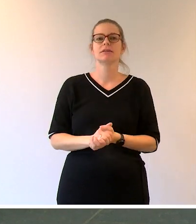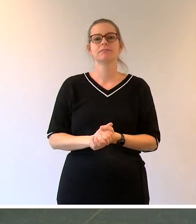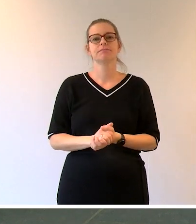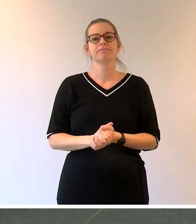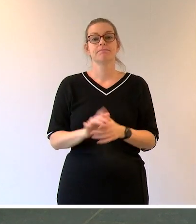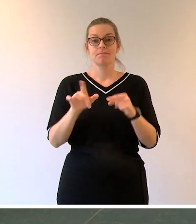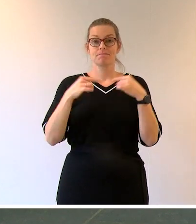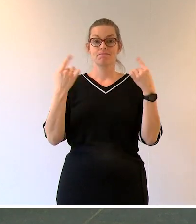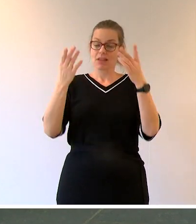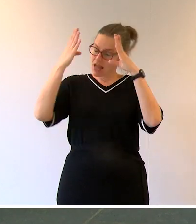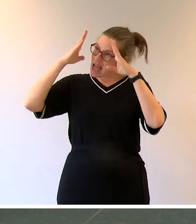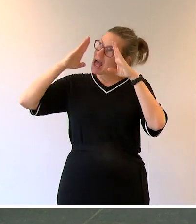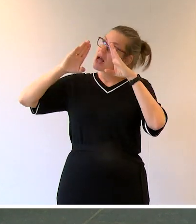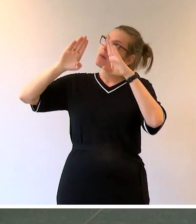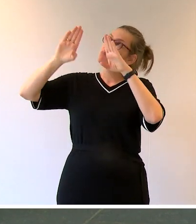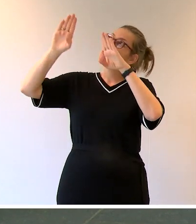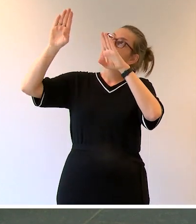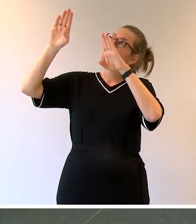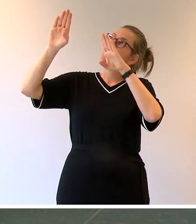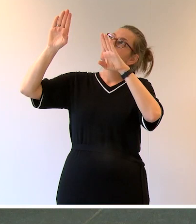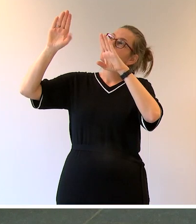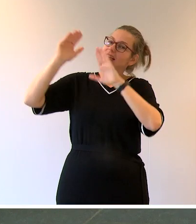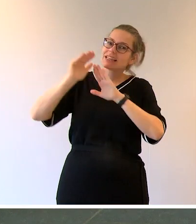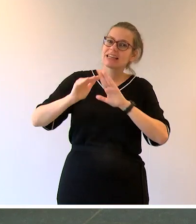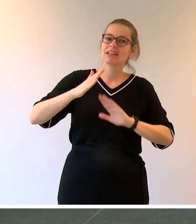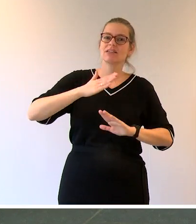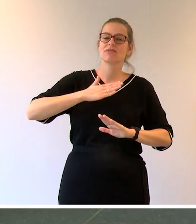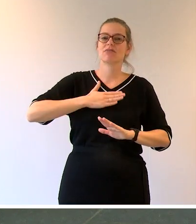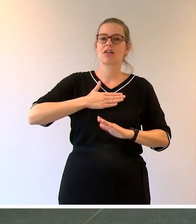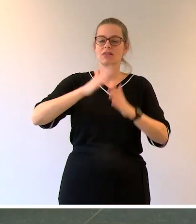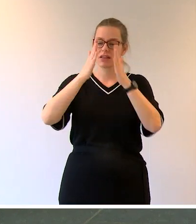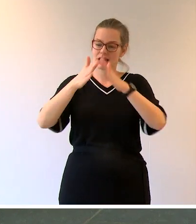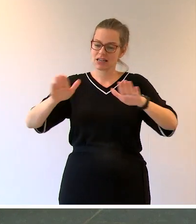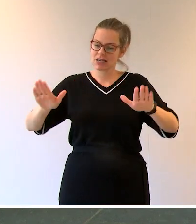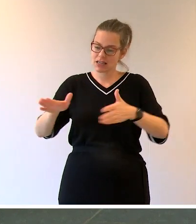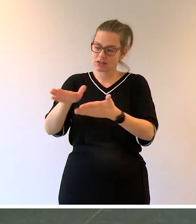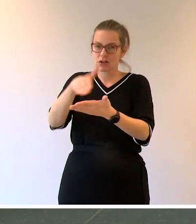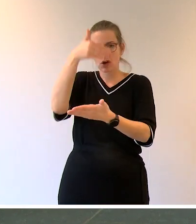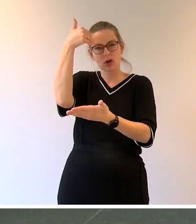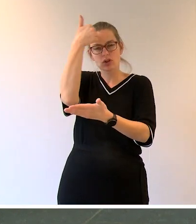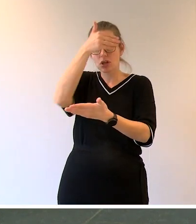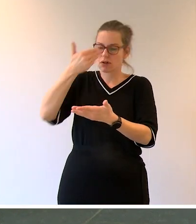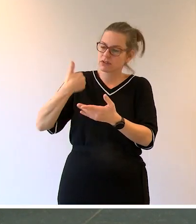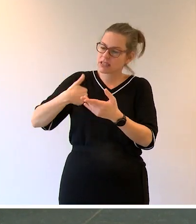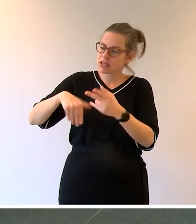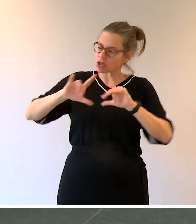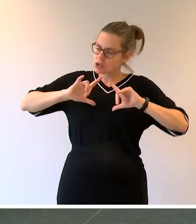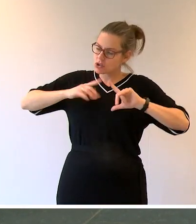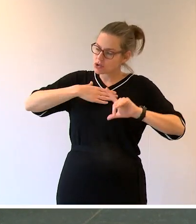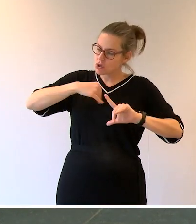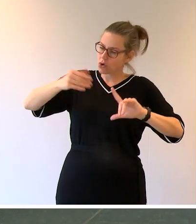We aanbidden u, kind van kerst, gezalfde Heer, zoon van koning